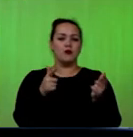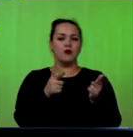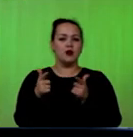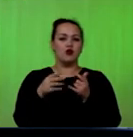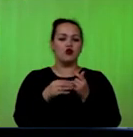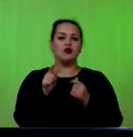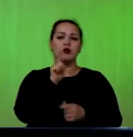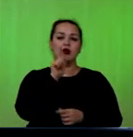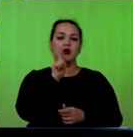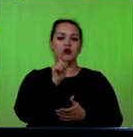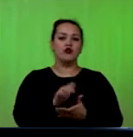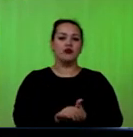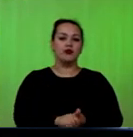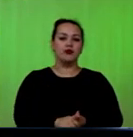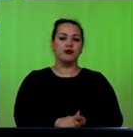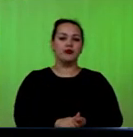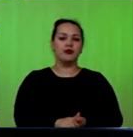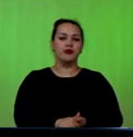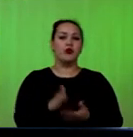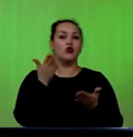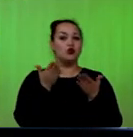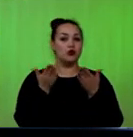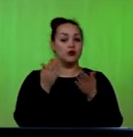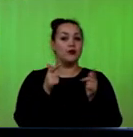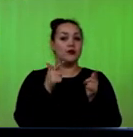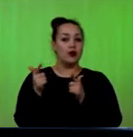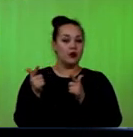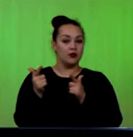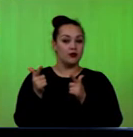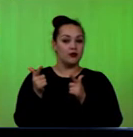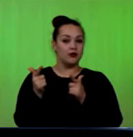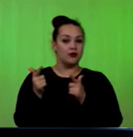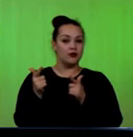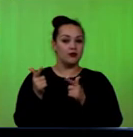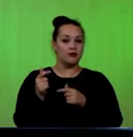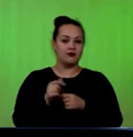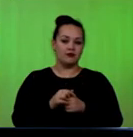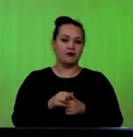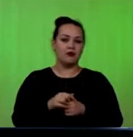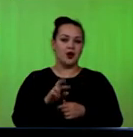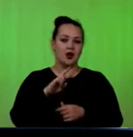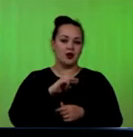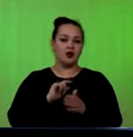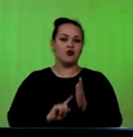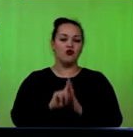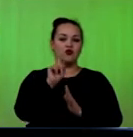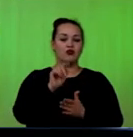карандаши если вы приготовились то тогда не начинаем